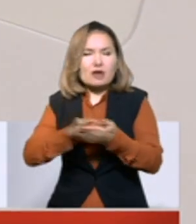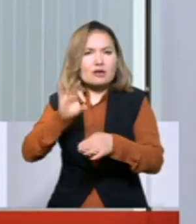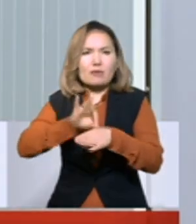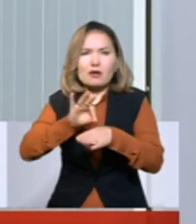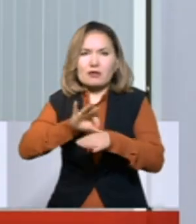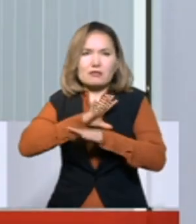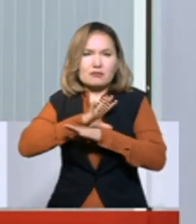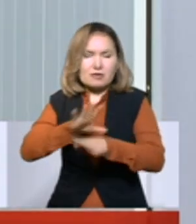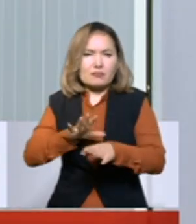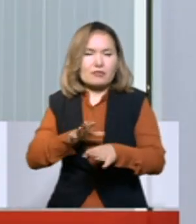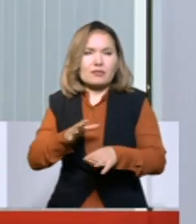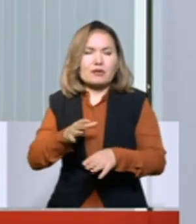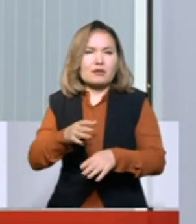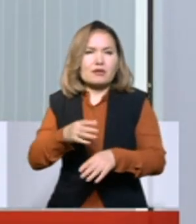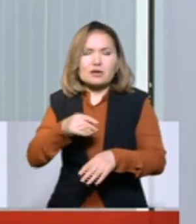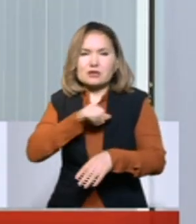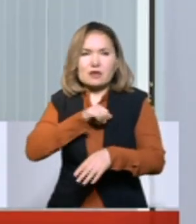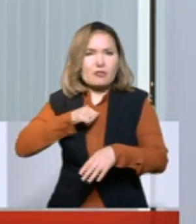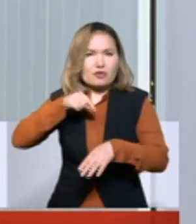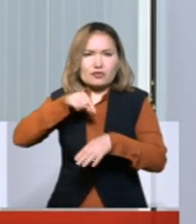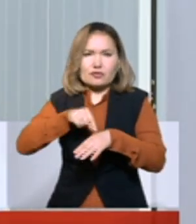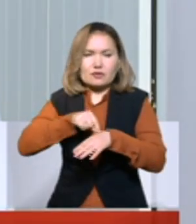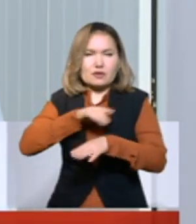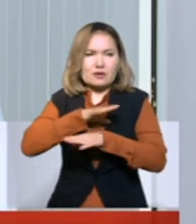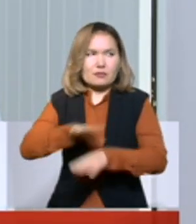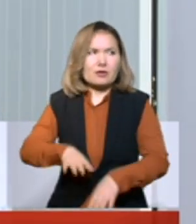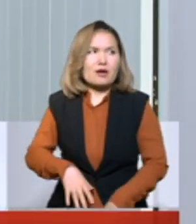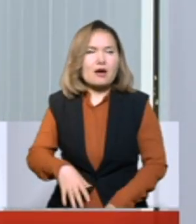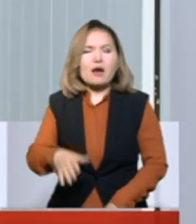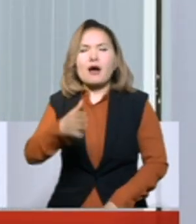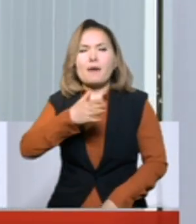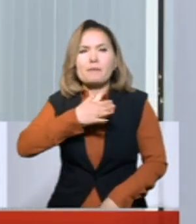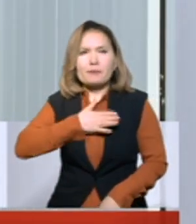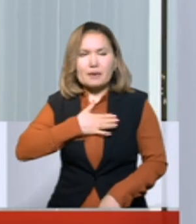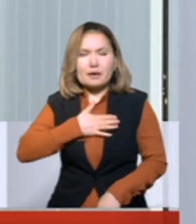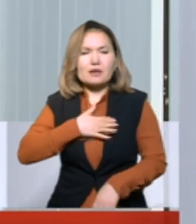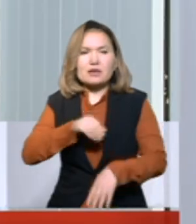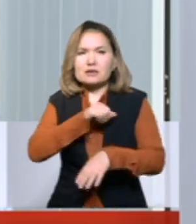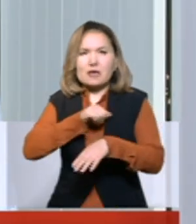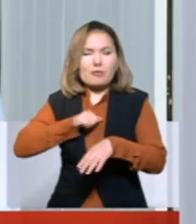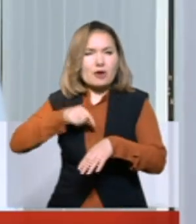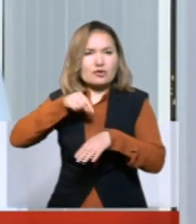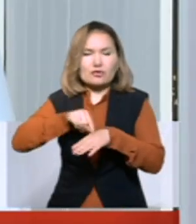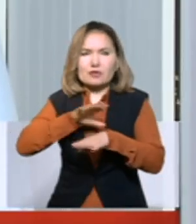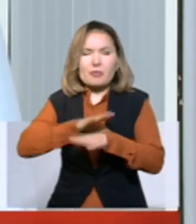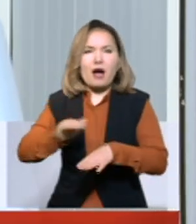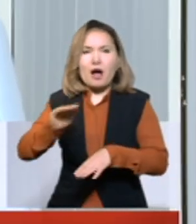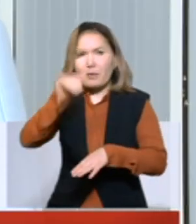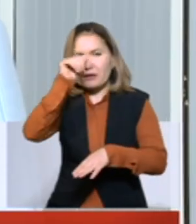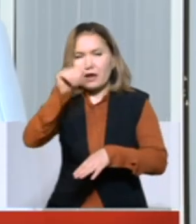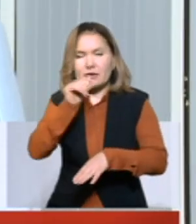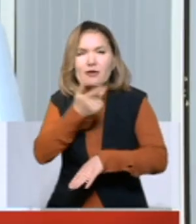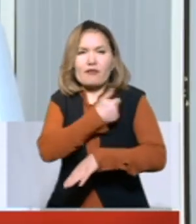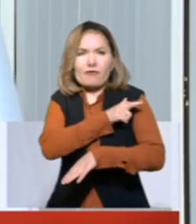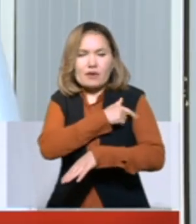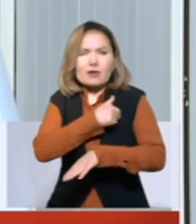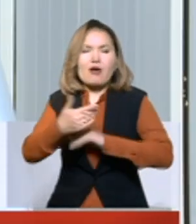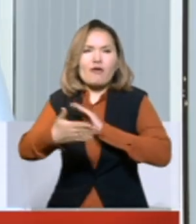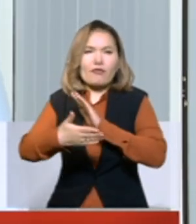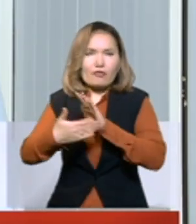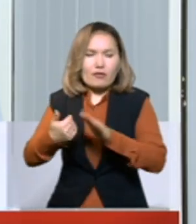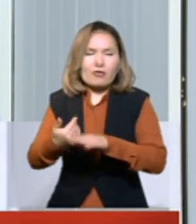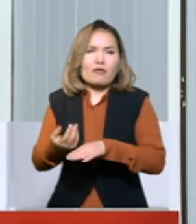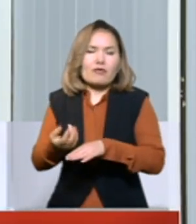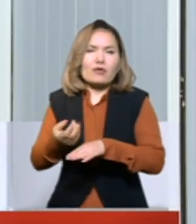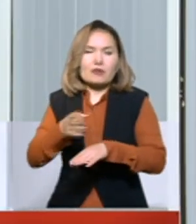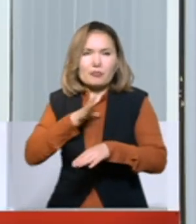болмапты. Менде симптомдар болған жоқ. Мені ақпан айында скринингке шақырып еді. Сол жерден подтверждаться